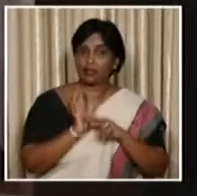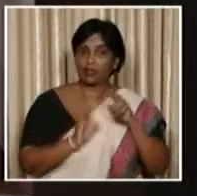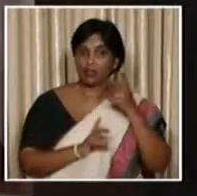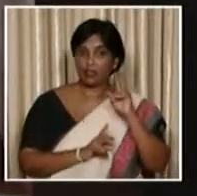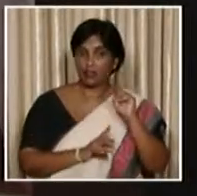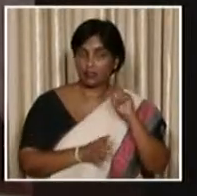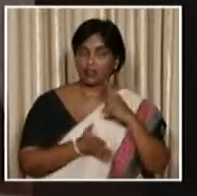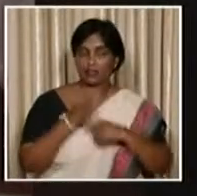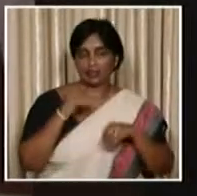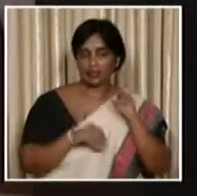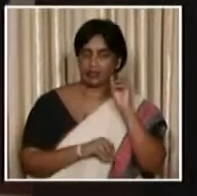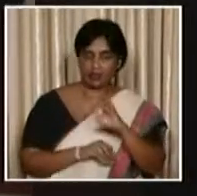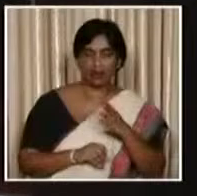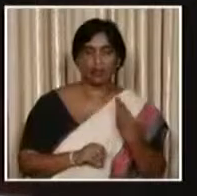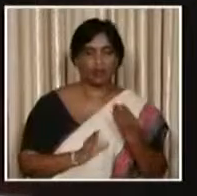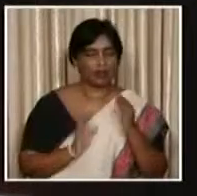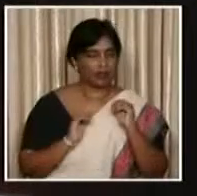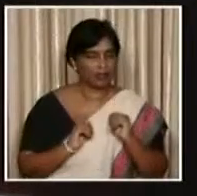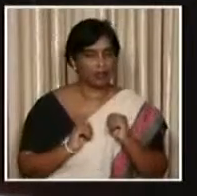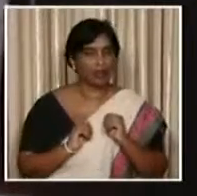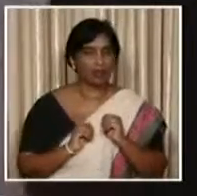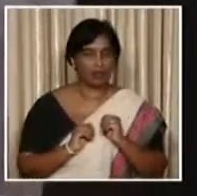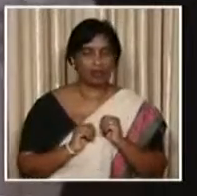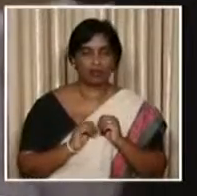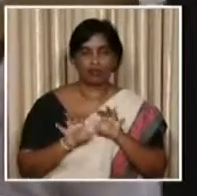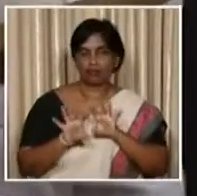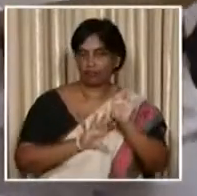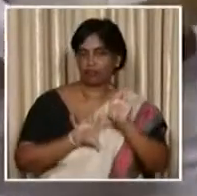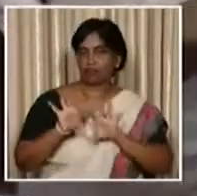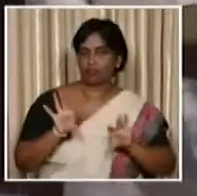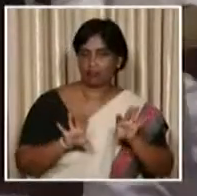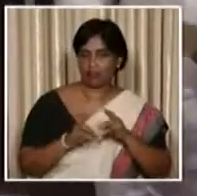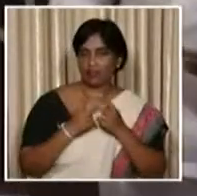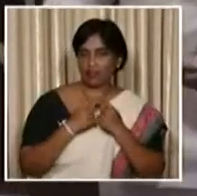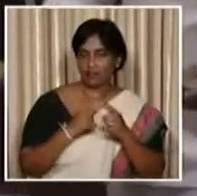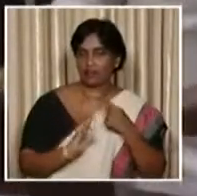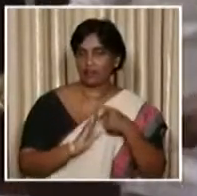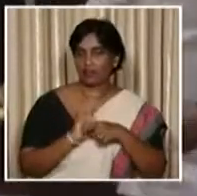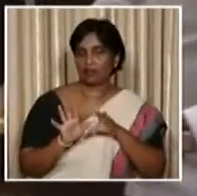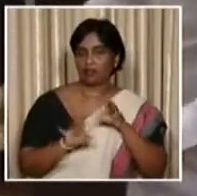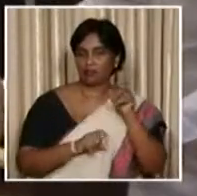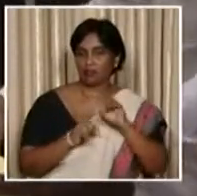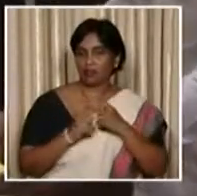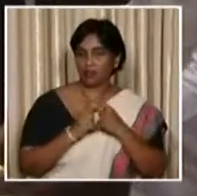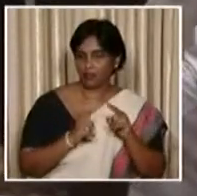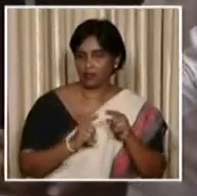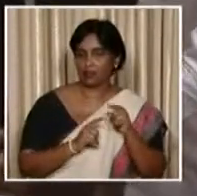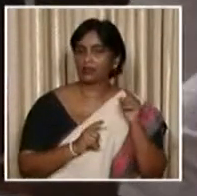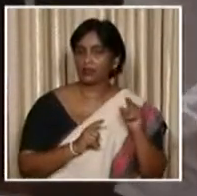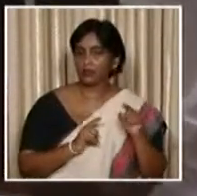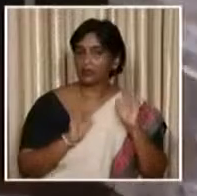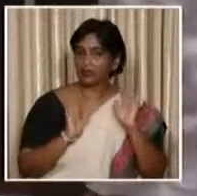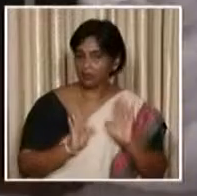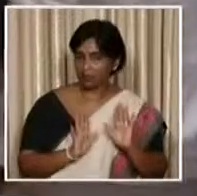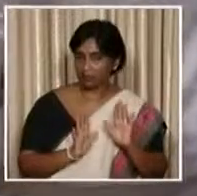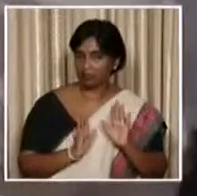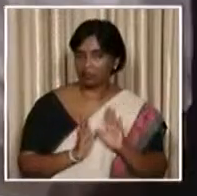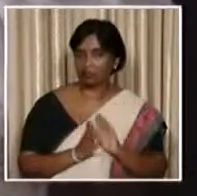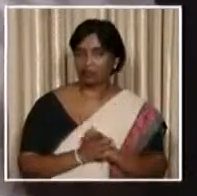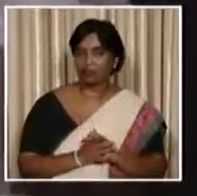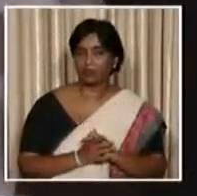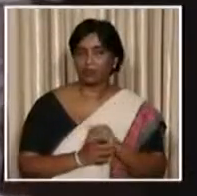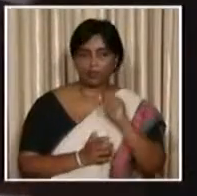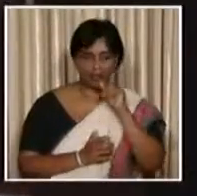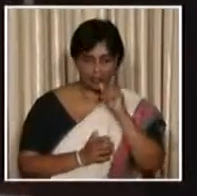120ටම ඡන්ද දෙන්න බෑ. ඒ මොකද වෝටින් පොපියුලේෂන් එක වෙනස්, රටේ පොපියුලේෂන් එක වෙනස්. හැබැයි